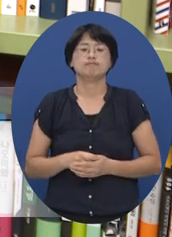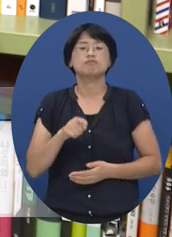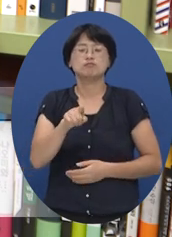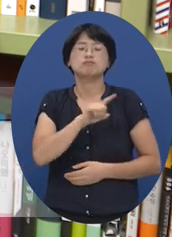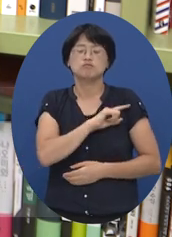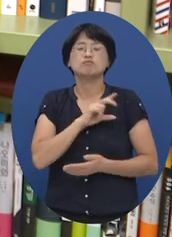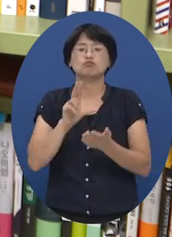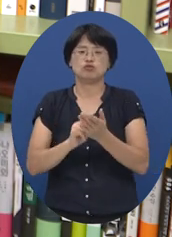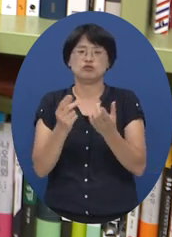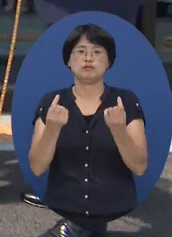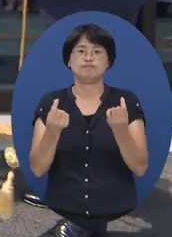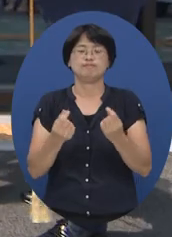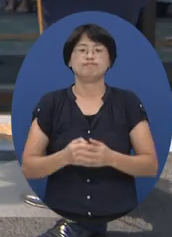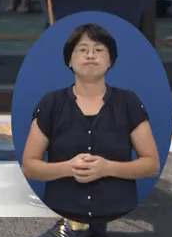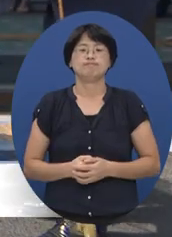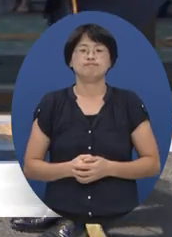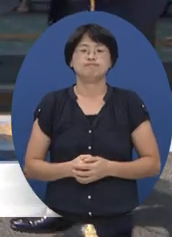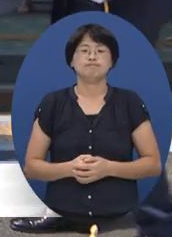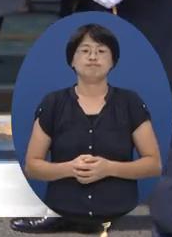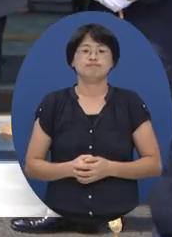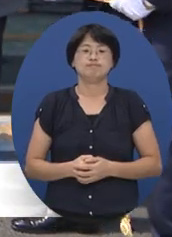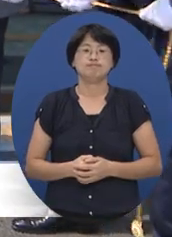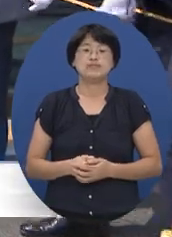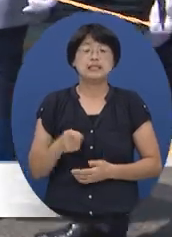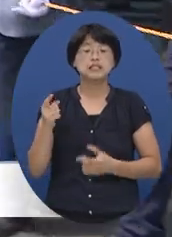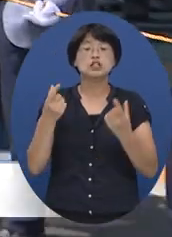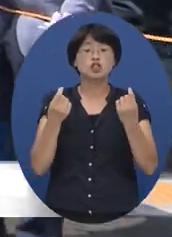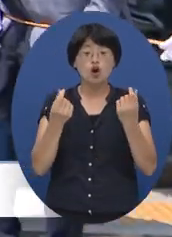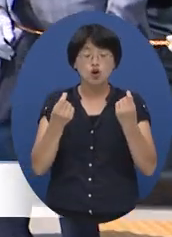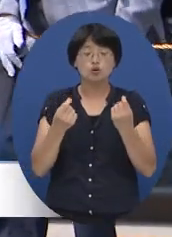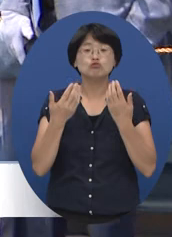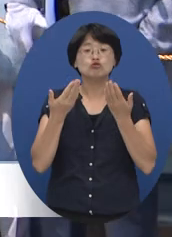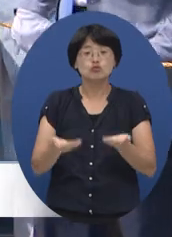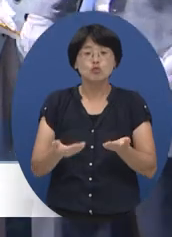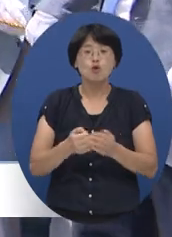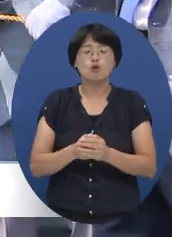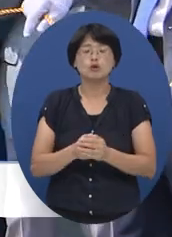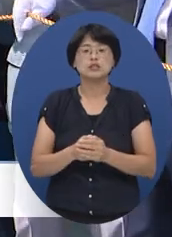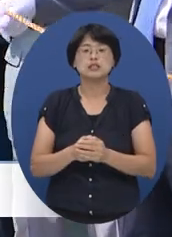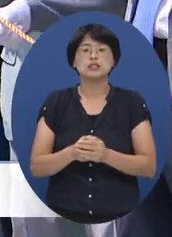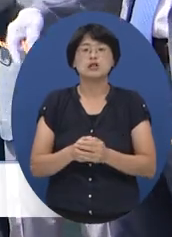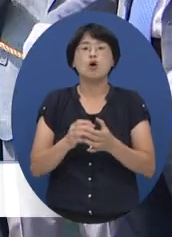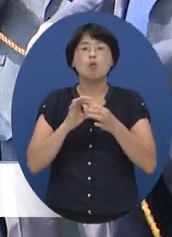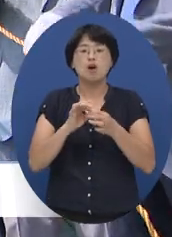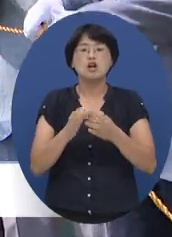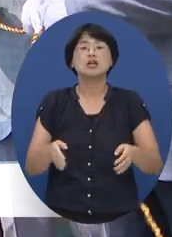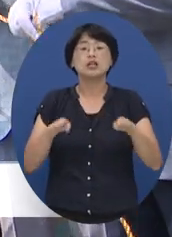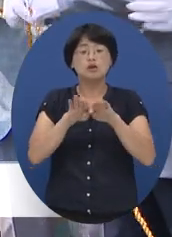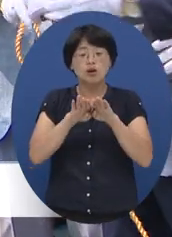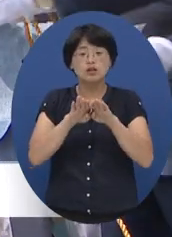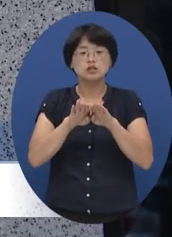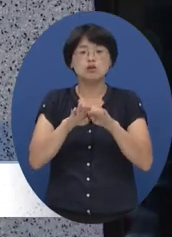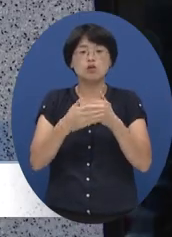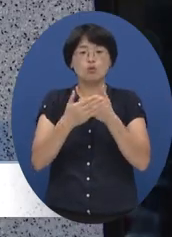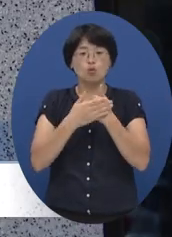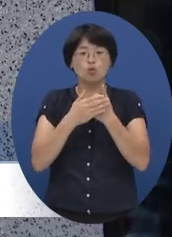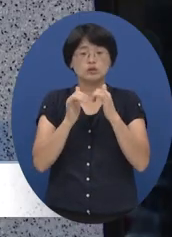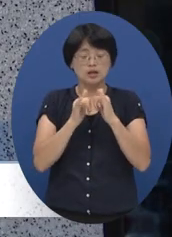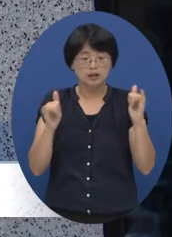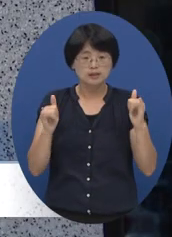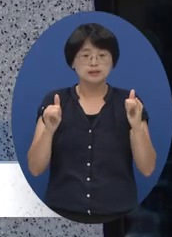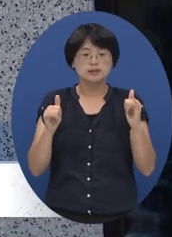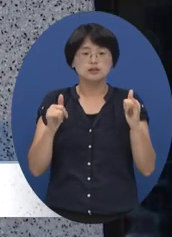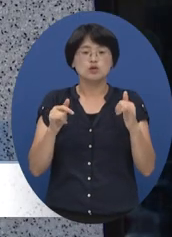가장 문제가 그거인 것 같아요. 김 씨처럼 청소년 쉼터나 회복지원 시설에서 퇴소한 청소년을 지원하는 청소년